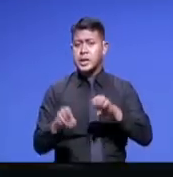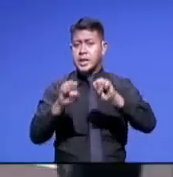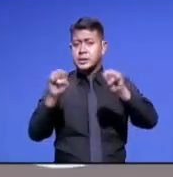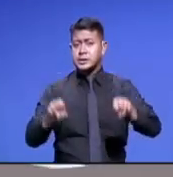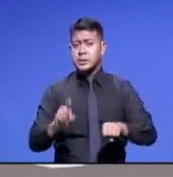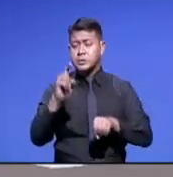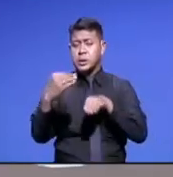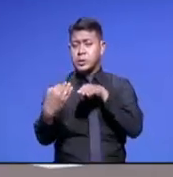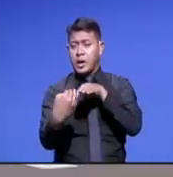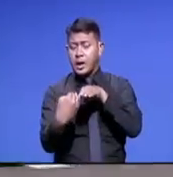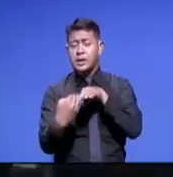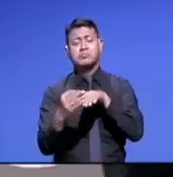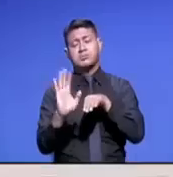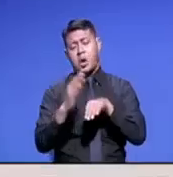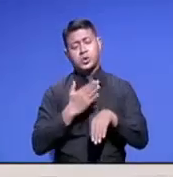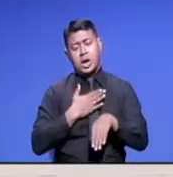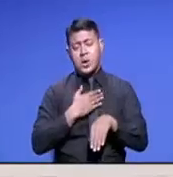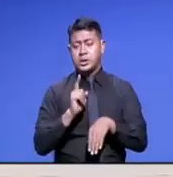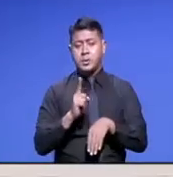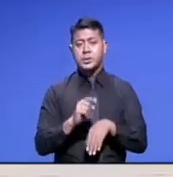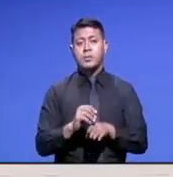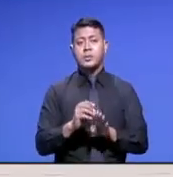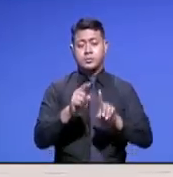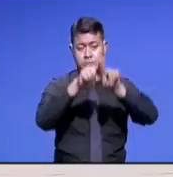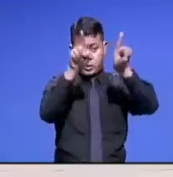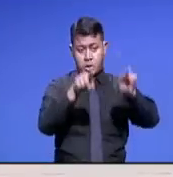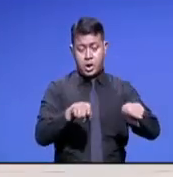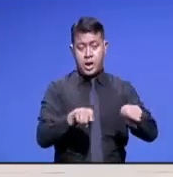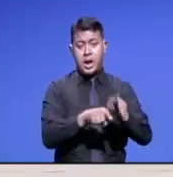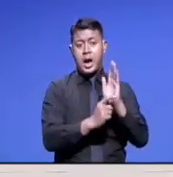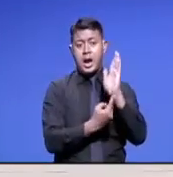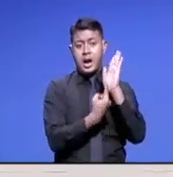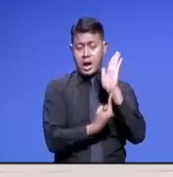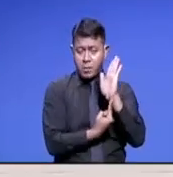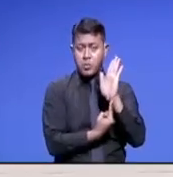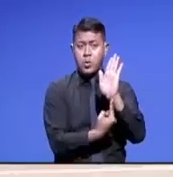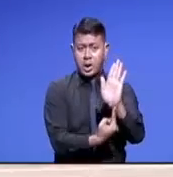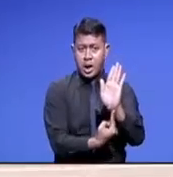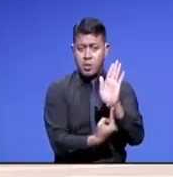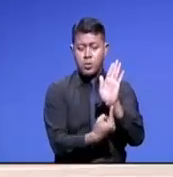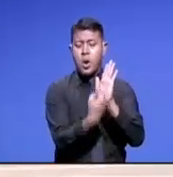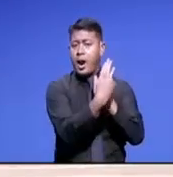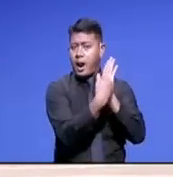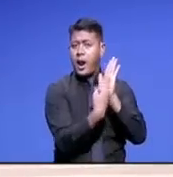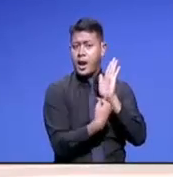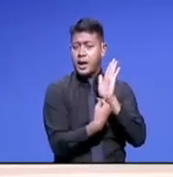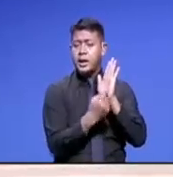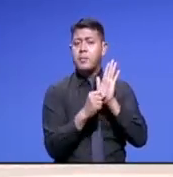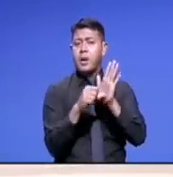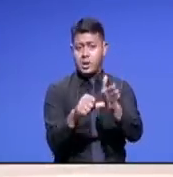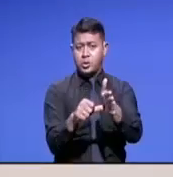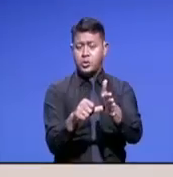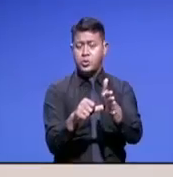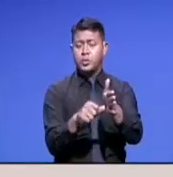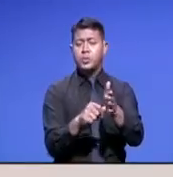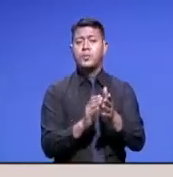Anda tidak perlu khawatir pemirsa karena memang rambu-rambu sudah terpasang yang akan membantu mengarahkan Anda untuk masuk ke sistem satu arah.